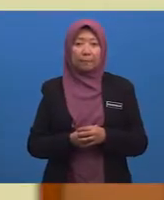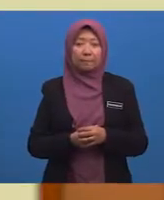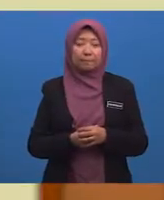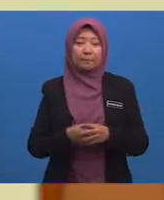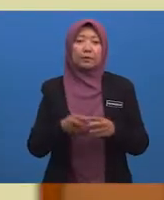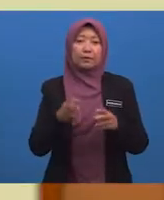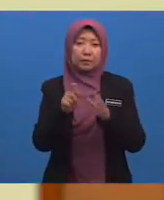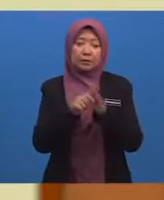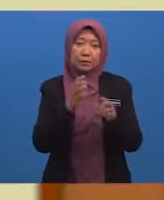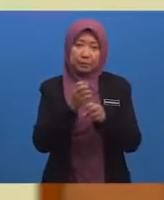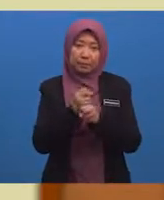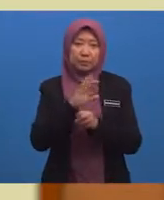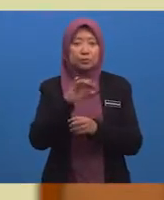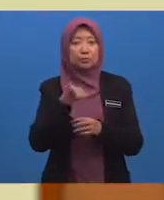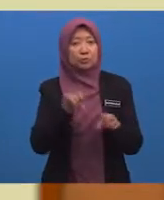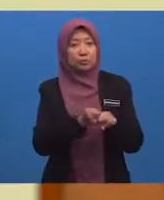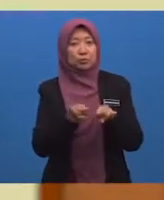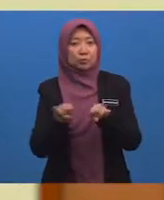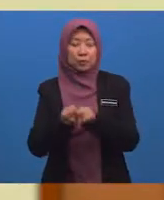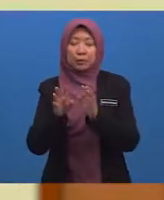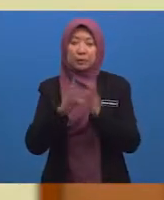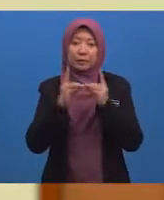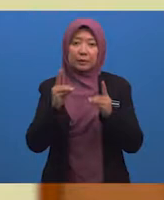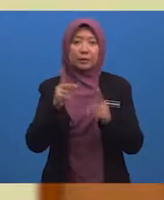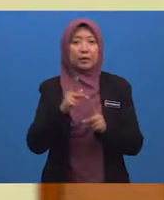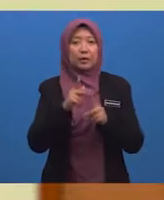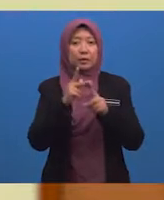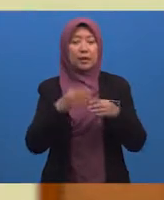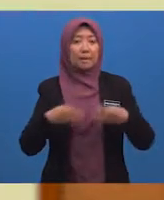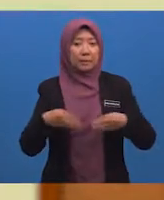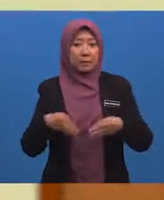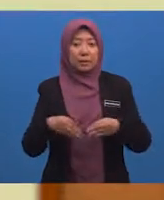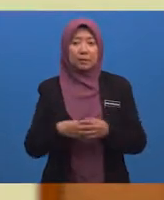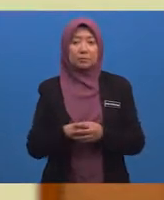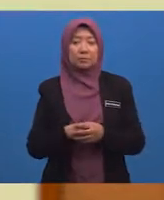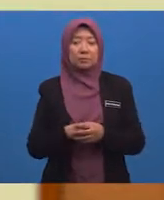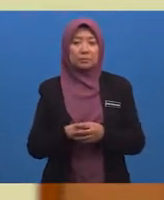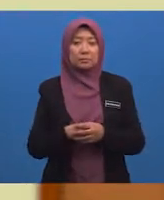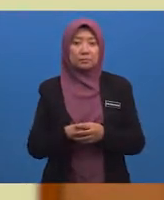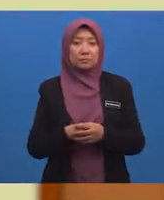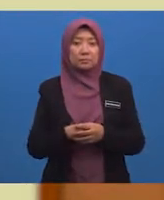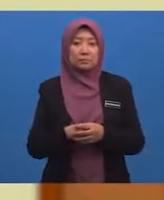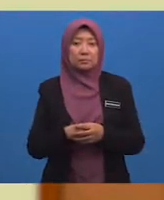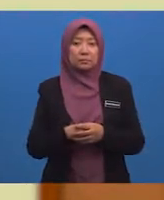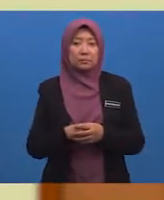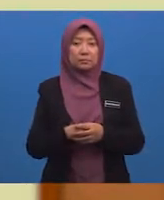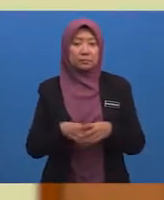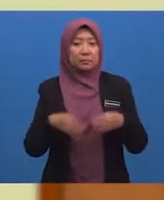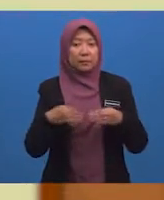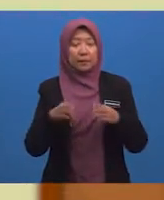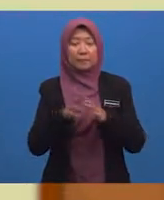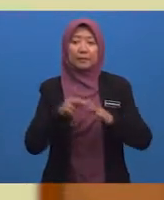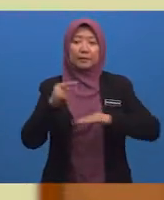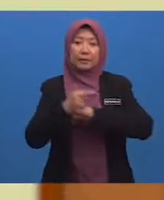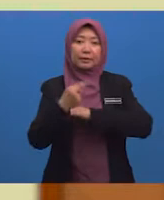Terdapat juga pendidikan yang dikhususkan kepada bidang-bidang tertentu sahaja seperti bidang